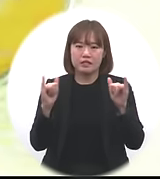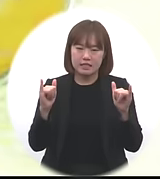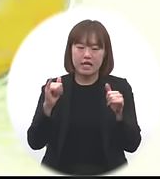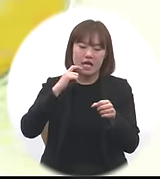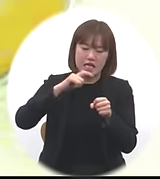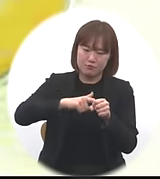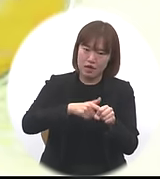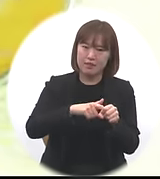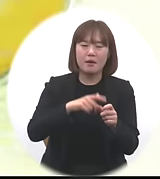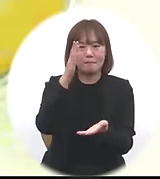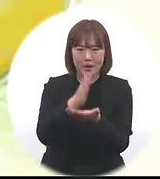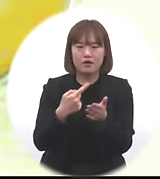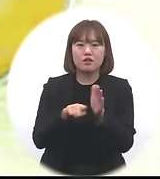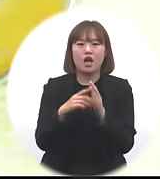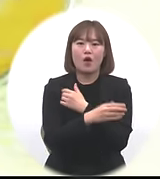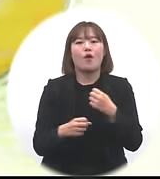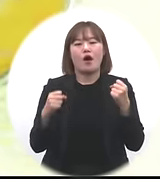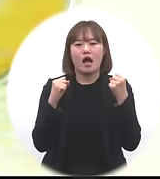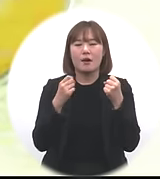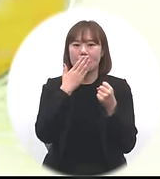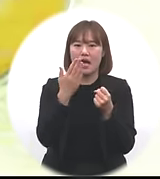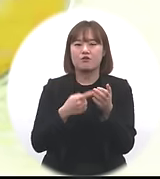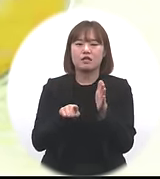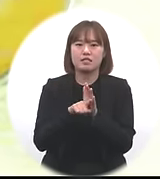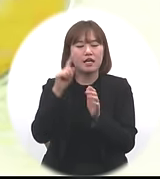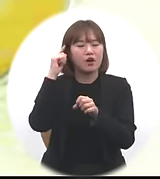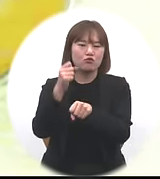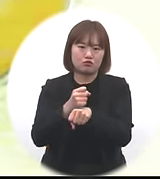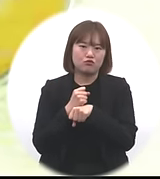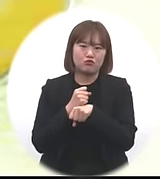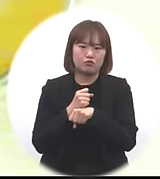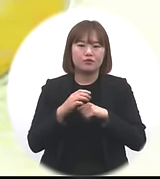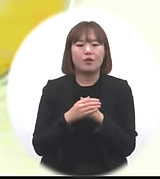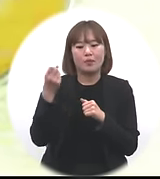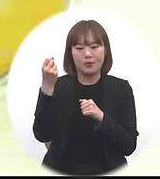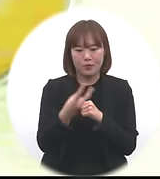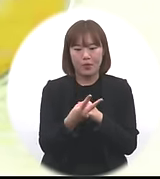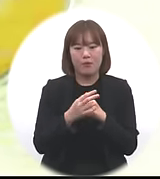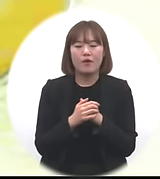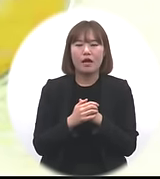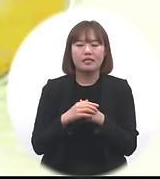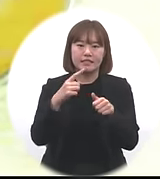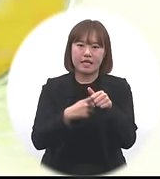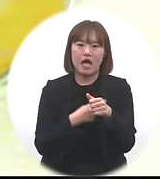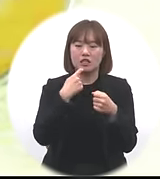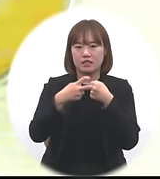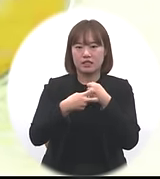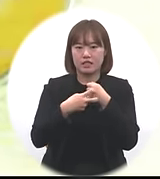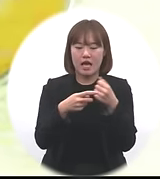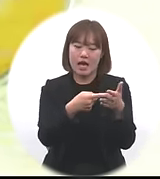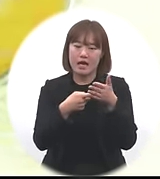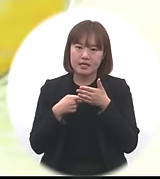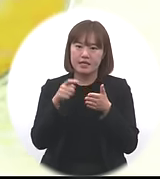살수 있도록 좀 도와줘 보자. 뭐 이제 이런 학문을 연구하는 곳이고요. 또 다른 한 곳은 이제 자연제약기 운동본부라고 하는 것도 치과 의사들의 단체인데 이